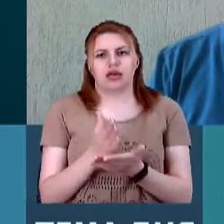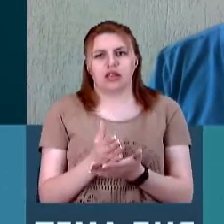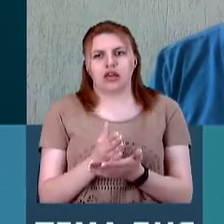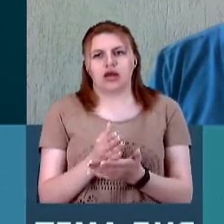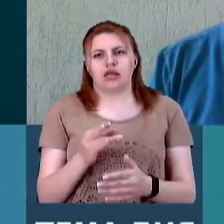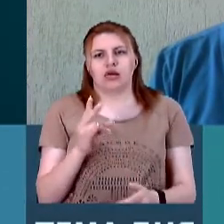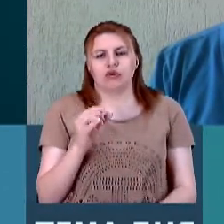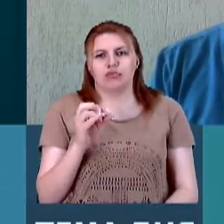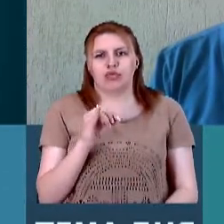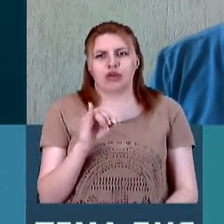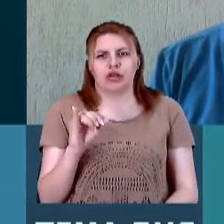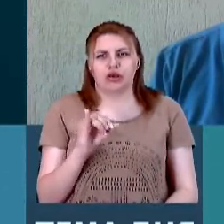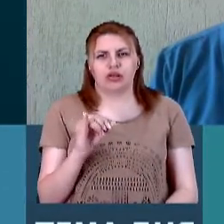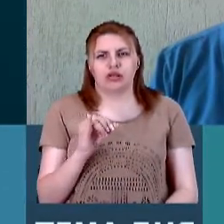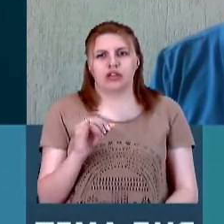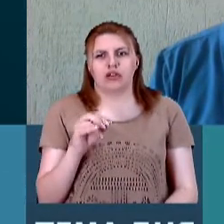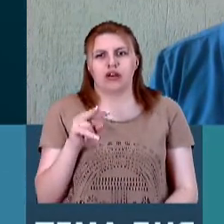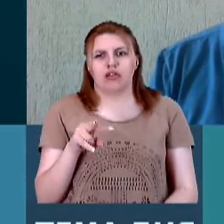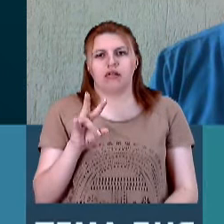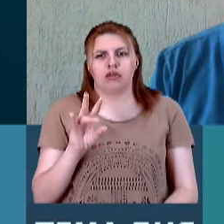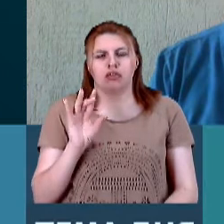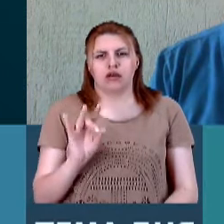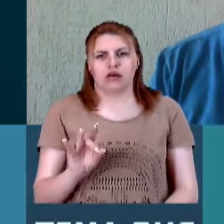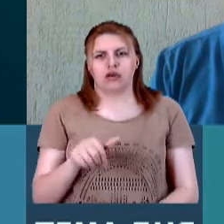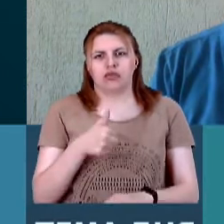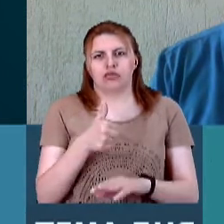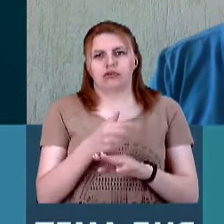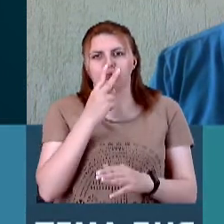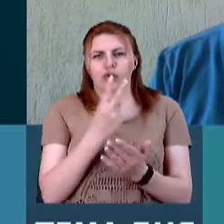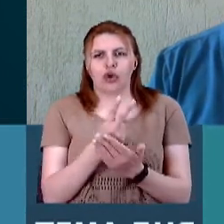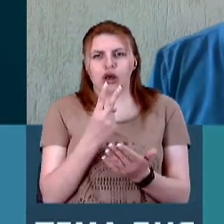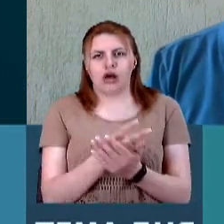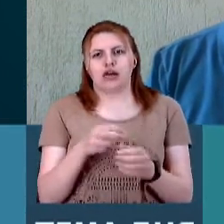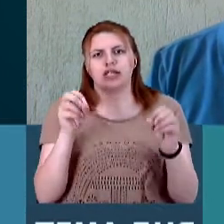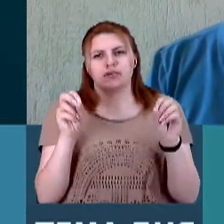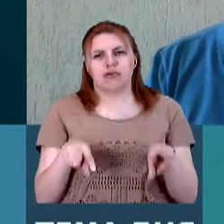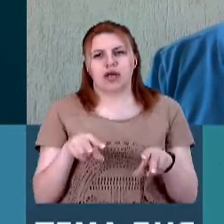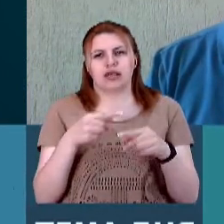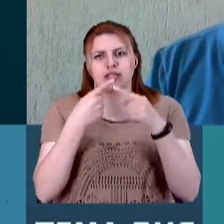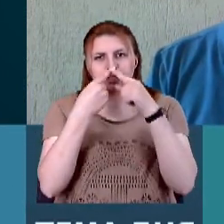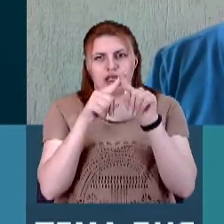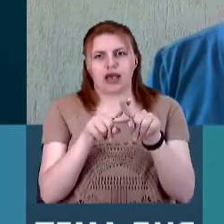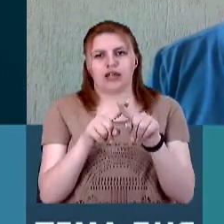2-го армійського корпусу ЛНР. І головне, була продемонстрована спецтехніка Себто